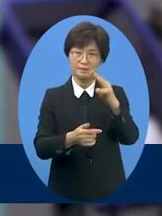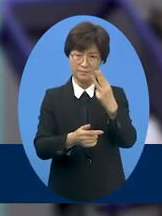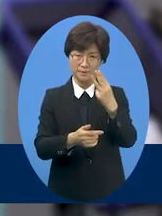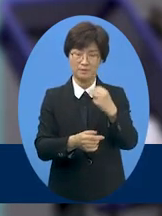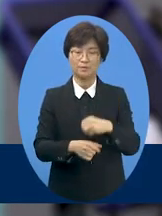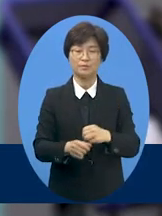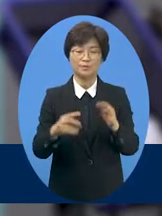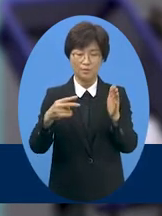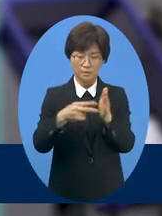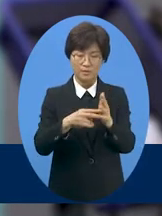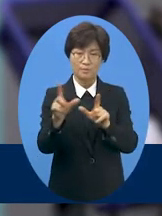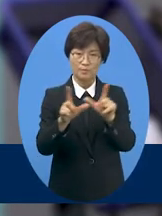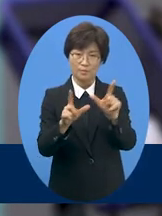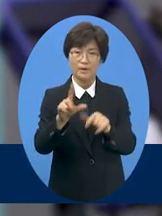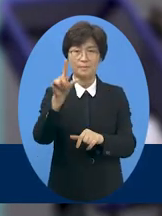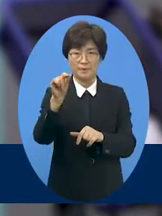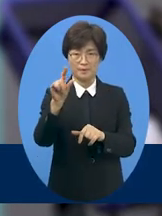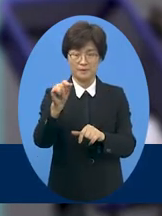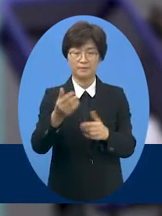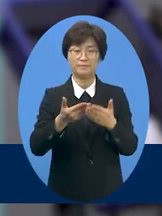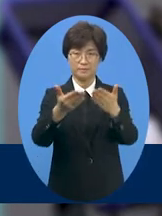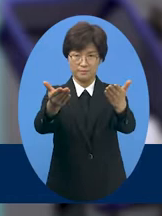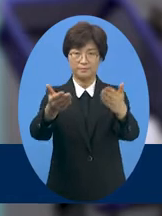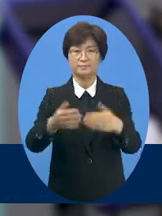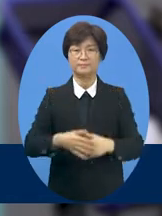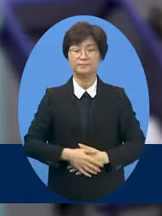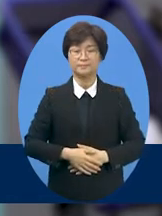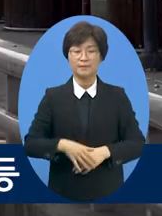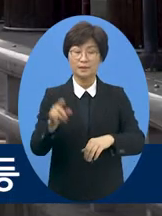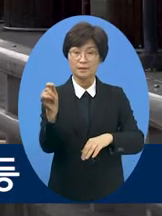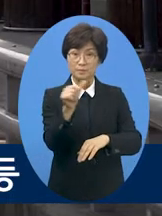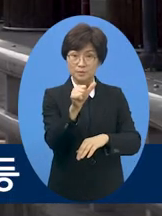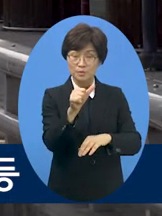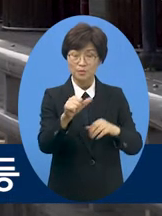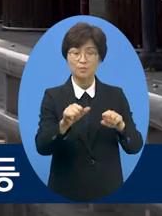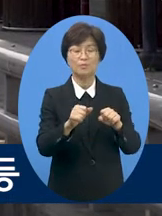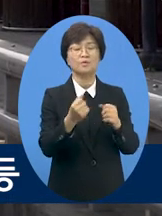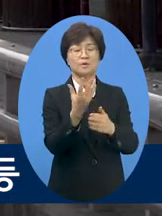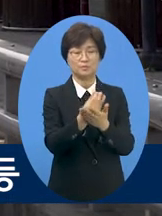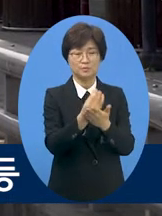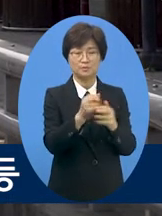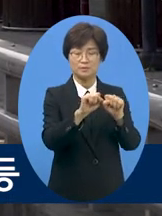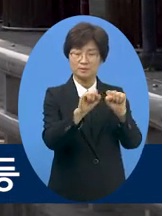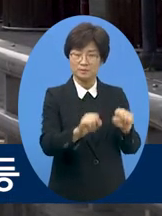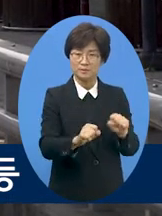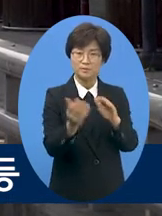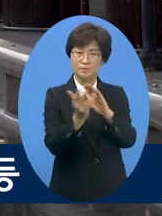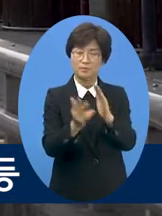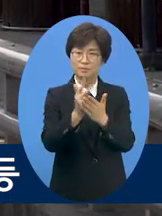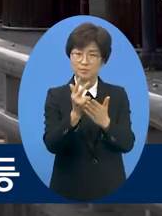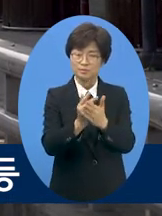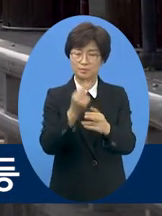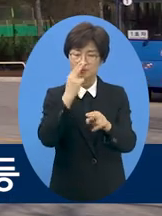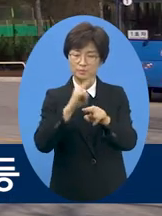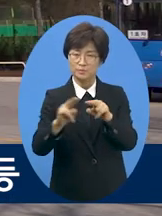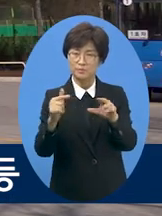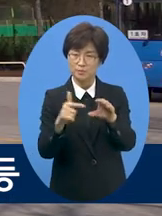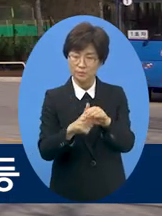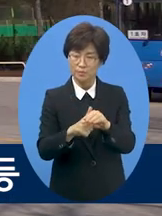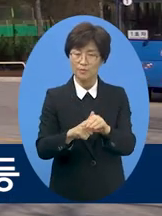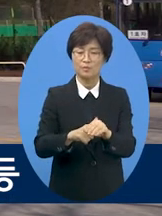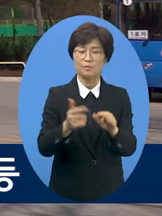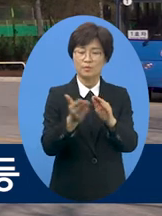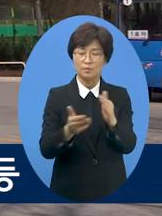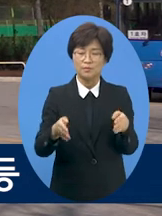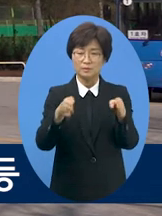1300 b 콘센트 형 충전기 만기 등입니다 급속 충전기는 공영 주차장 주유소 공공청사